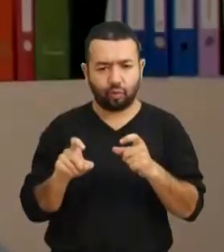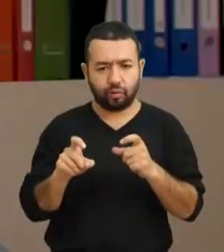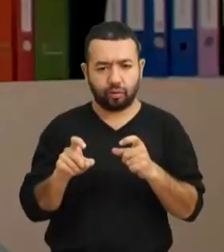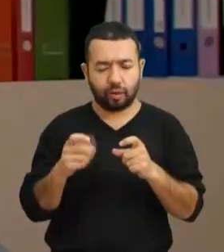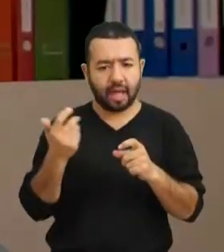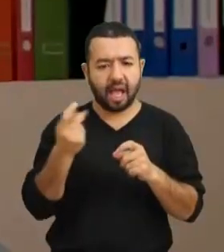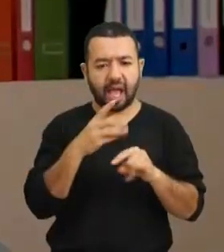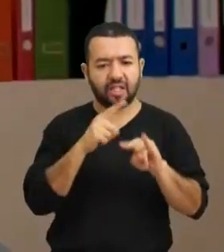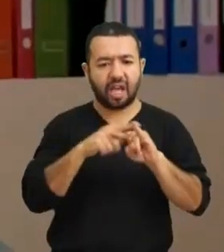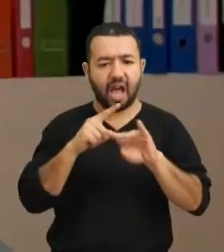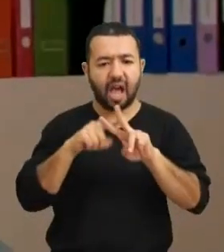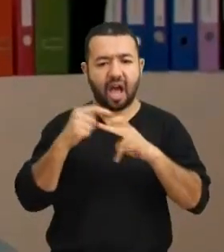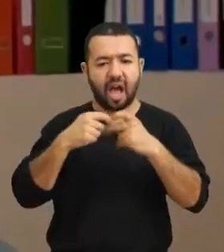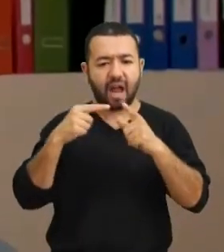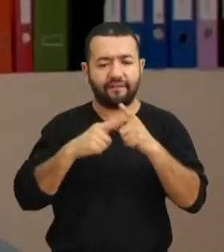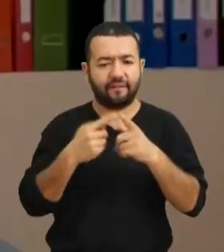Kaç harfli?